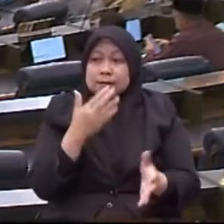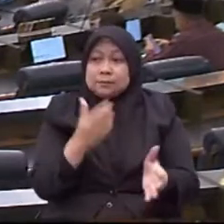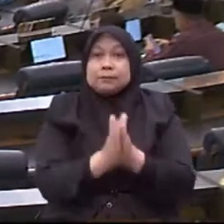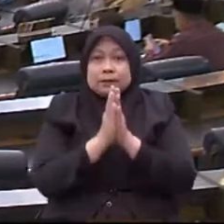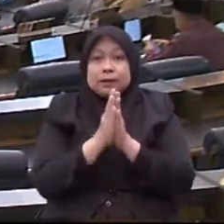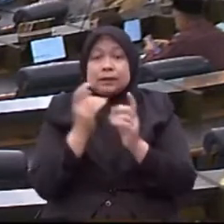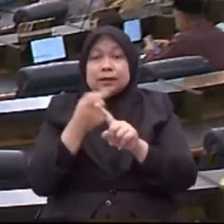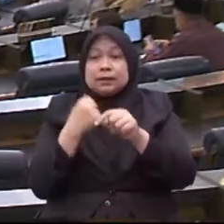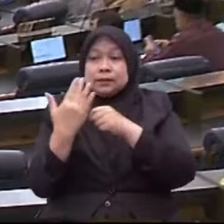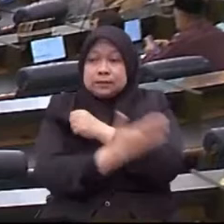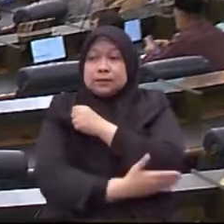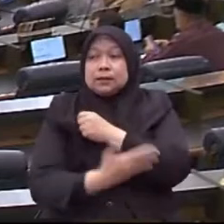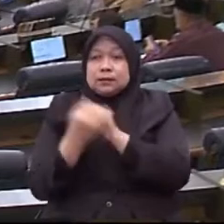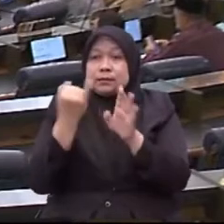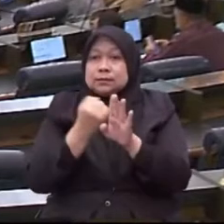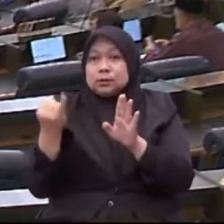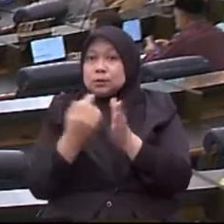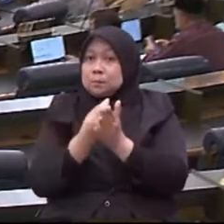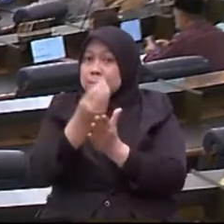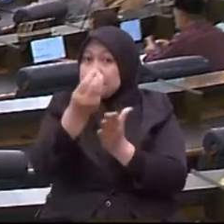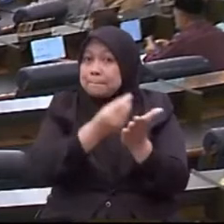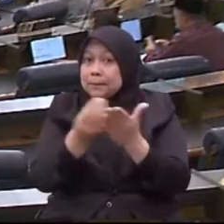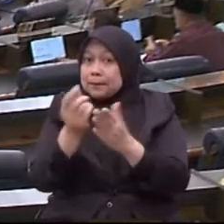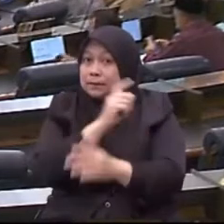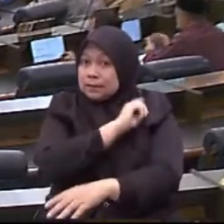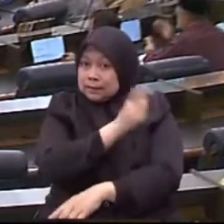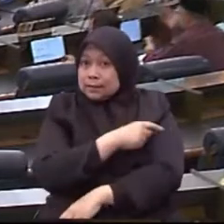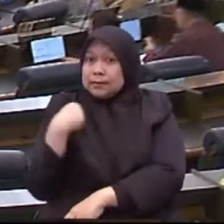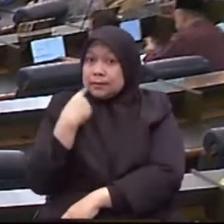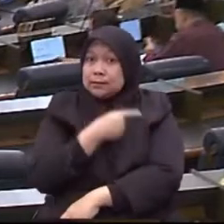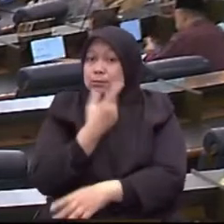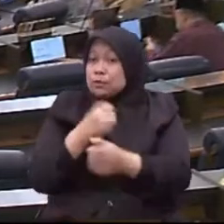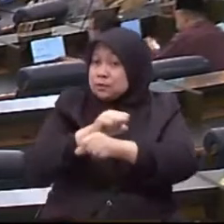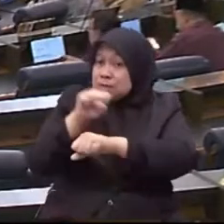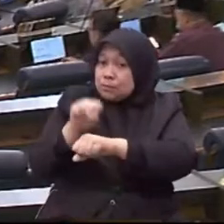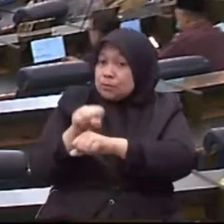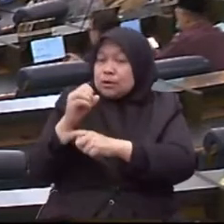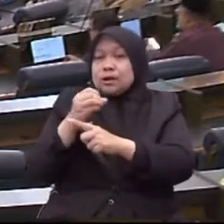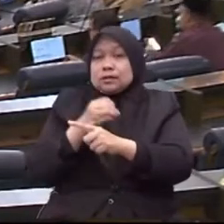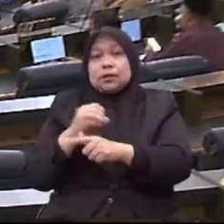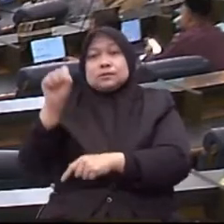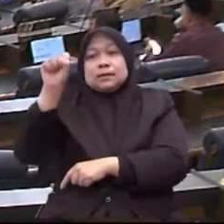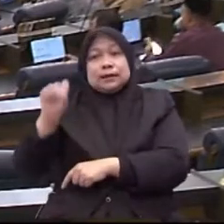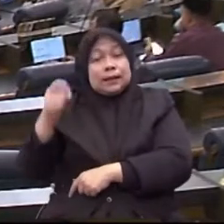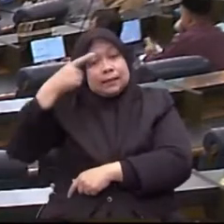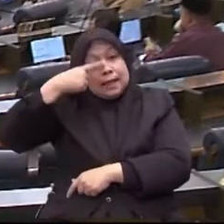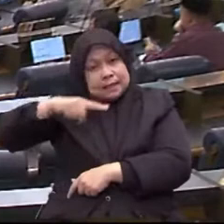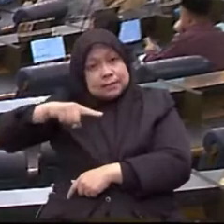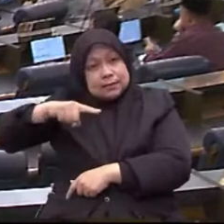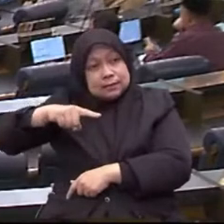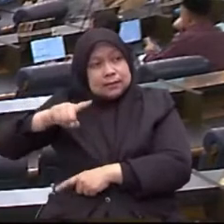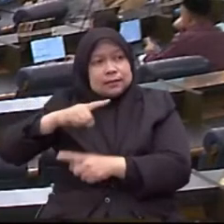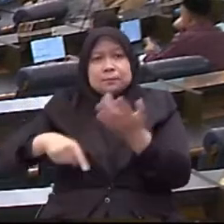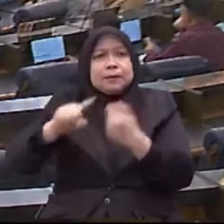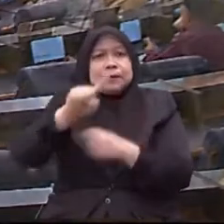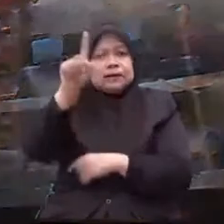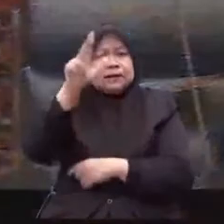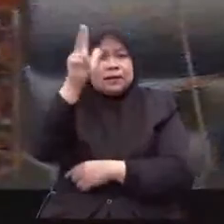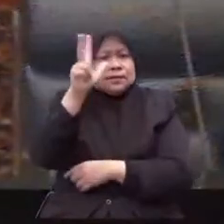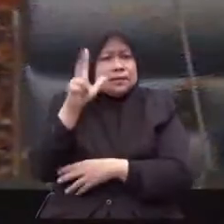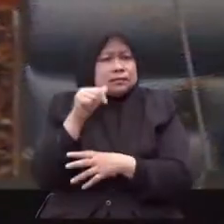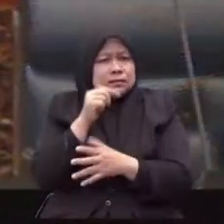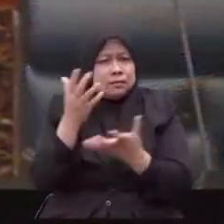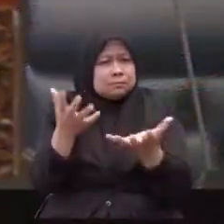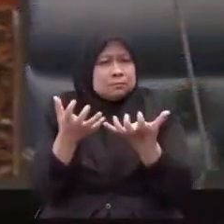Negara Jiran untuk membeli tenaga kita sama di Singapura ataupun Selatan Thailand Apakah kerajaan tidak